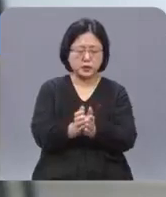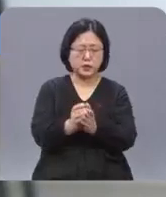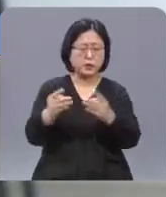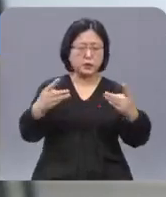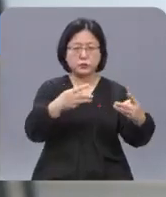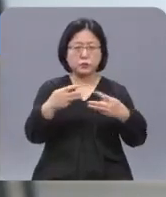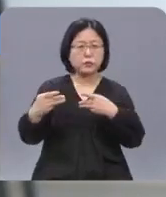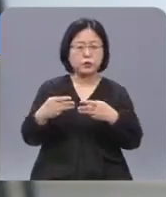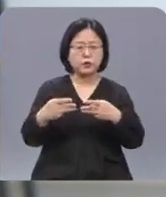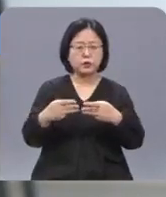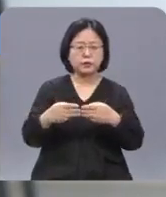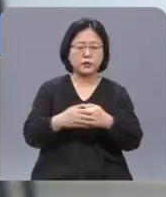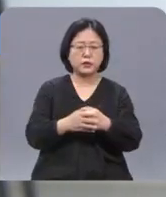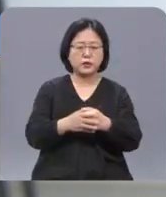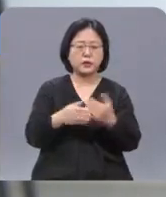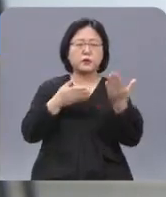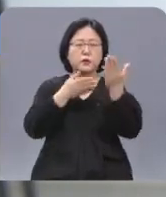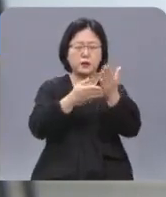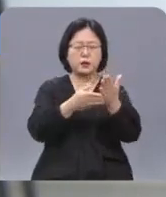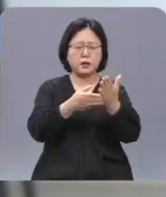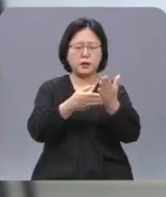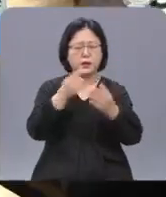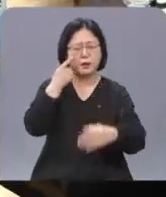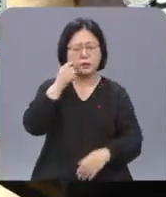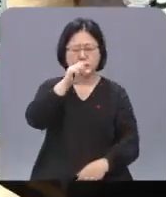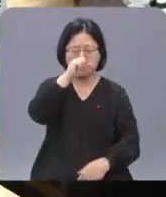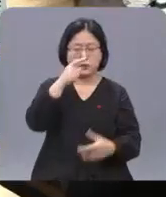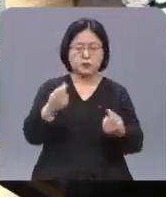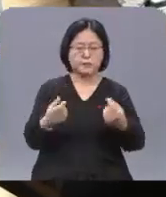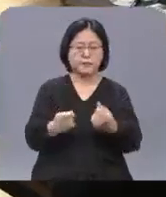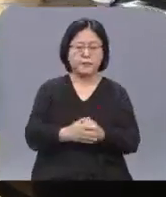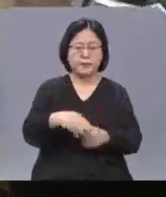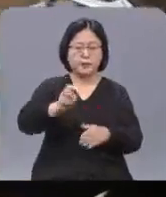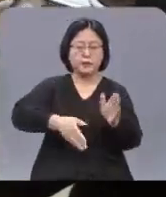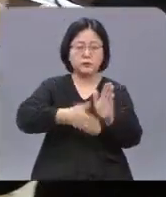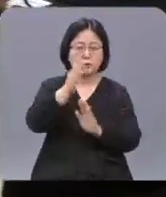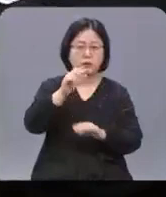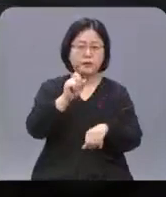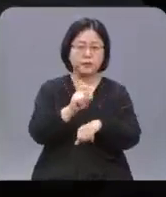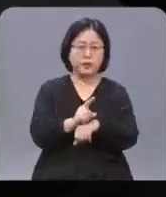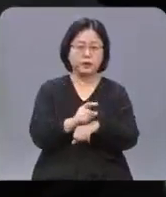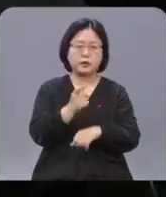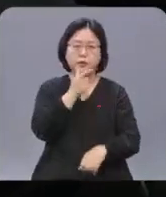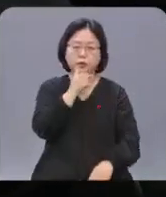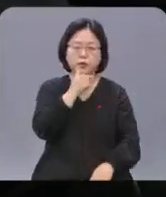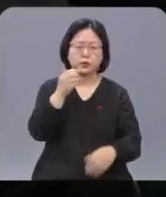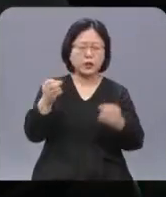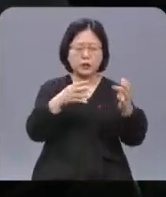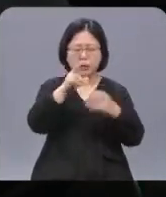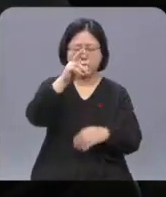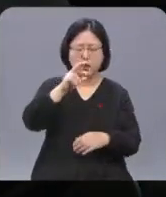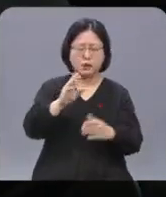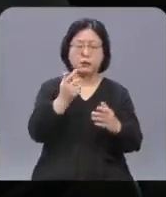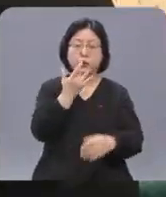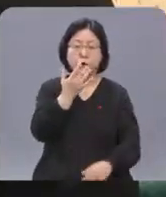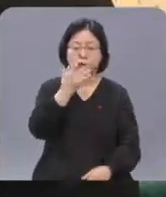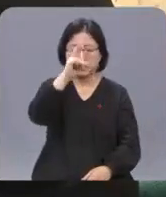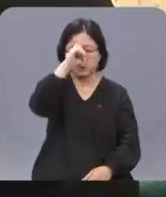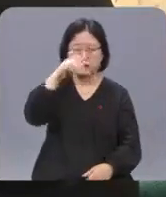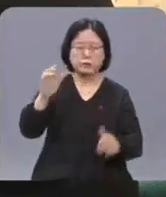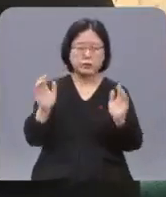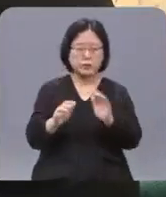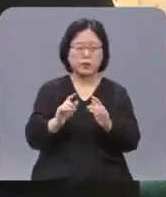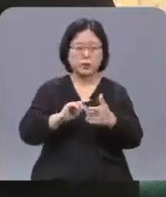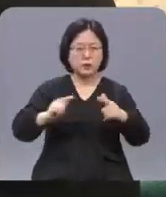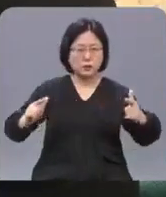이런 것들을 한번 요구하고 해봤으면 좋겠다 광주시는 이미 월요 대화 화요 오찬 등을 통해 그 어느